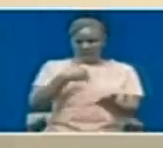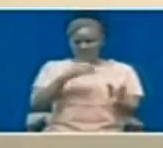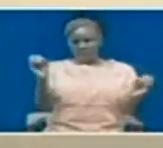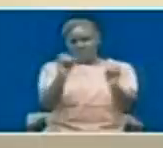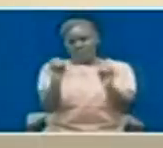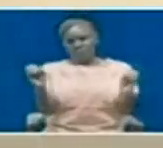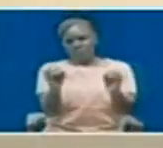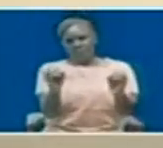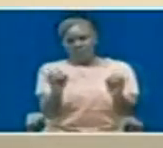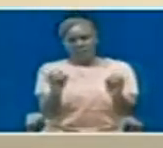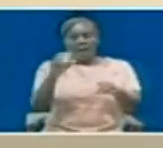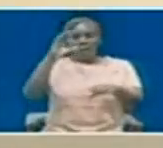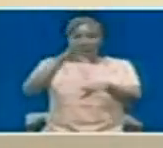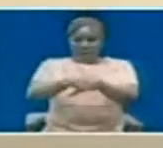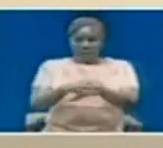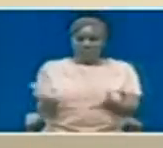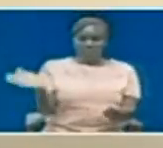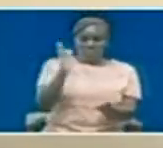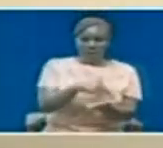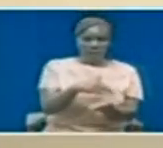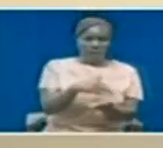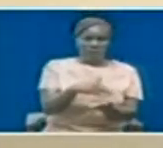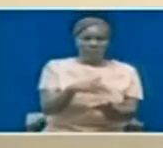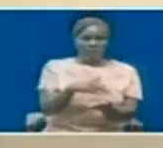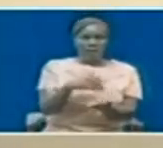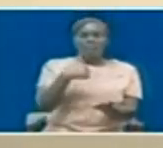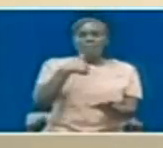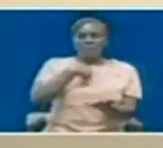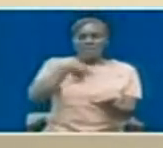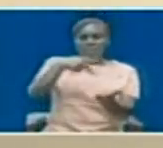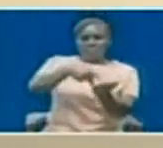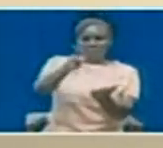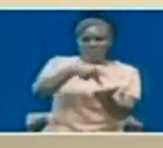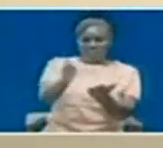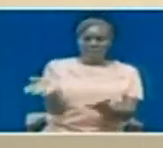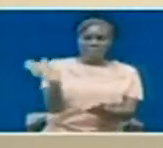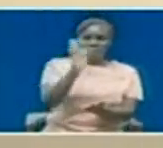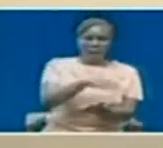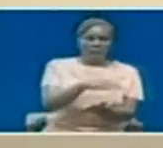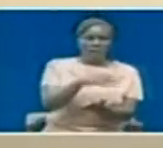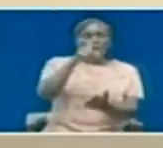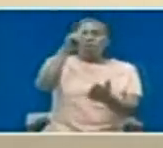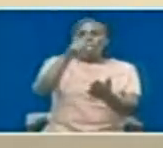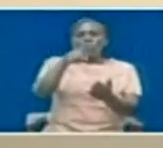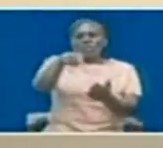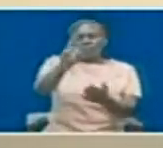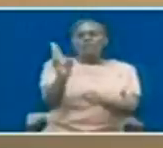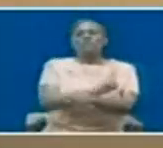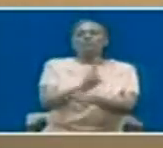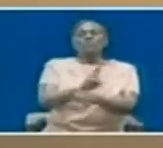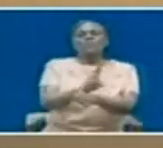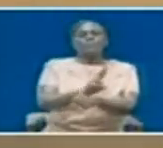And to get it back, they want me to refund whatever they spent on me.